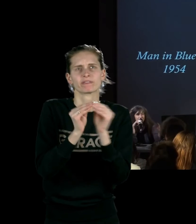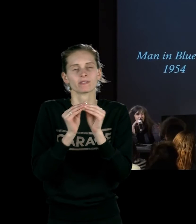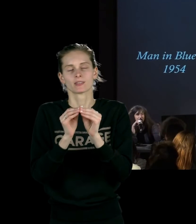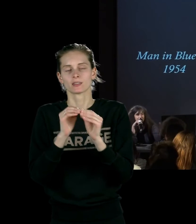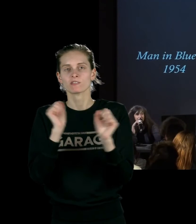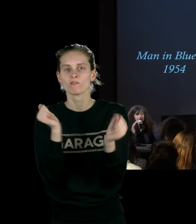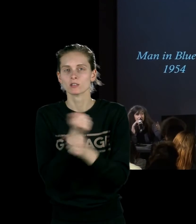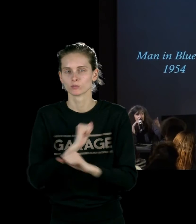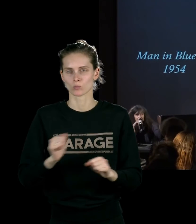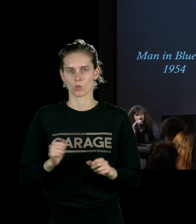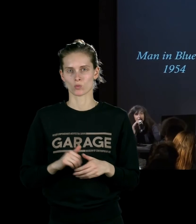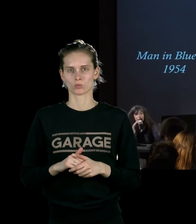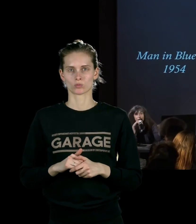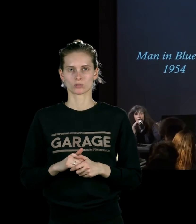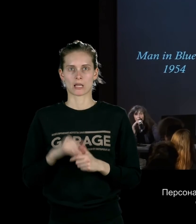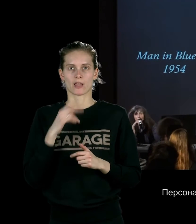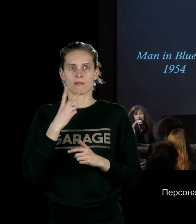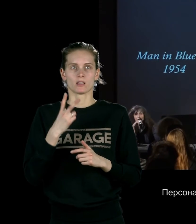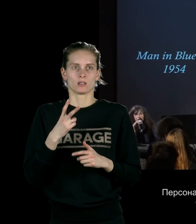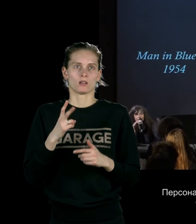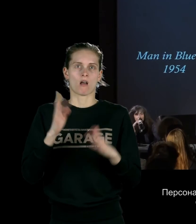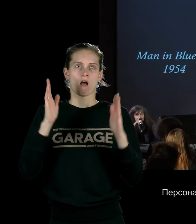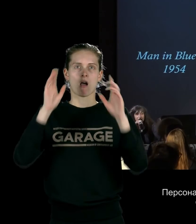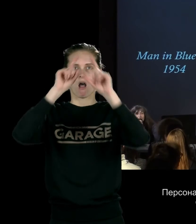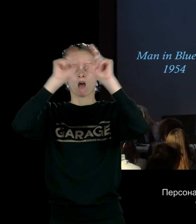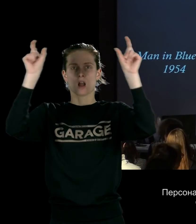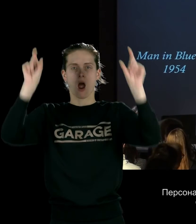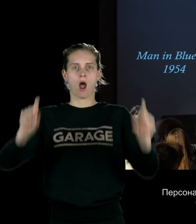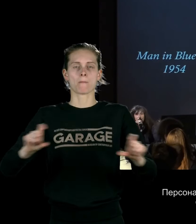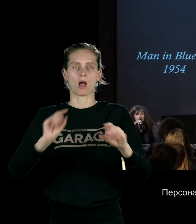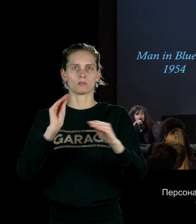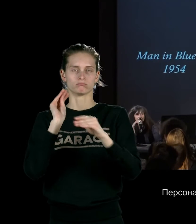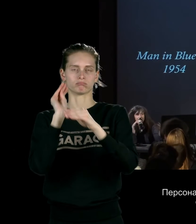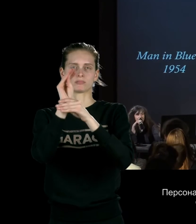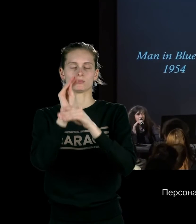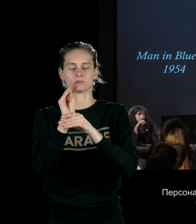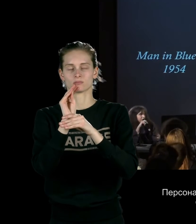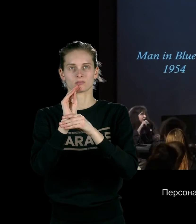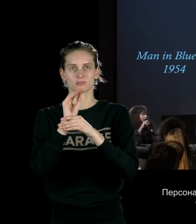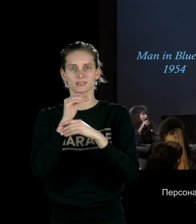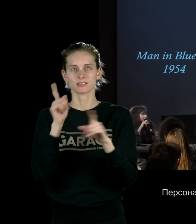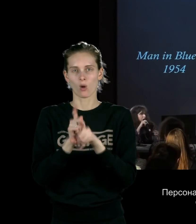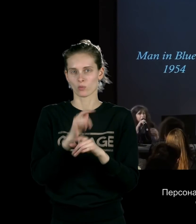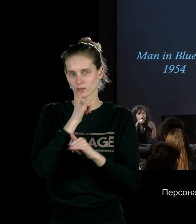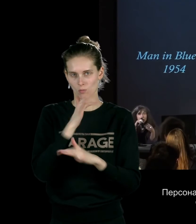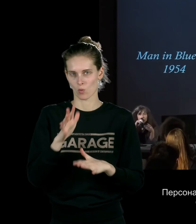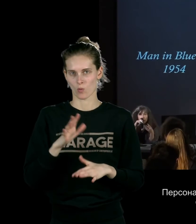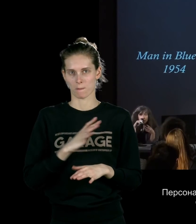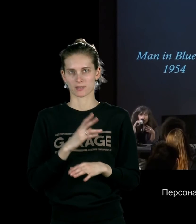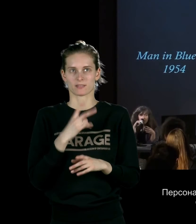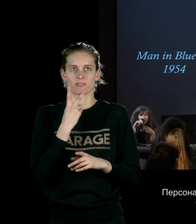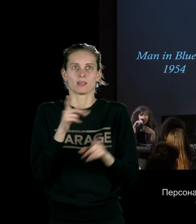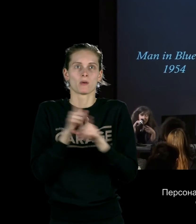как мучительно оставаться в этой раме, в которую он помещает, в этом витрине, в которую он помещает своих героев, и как они